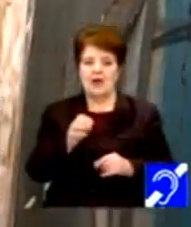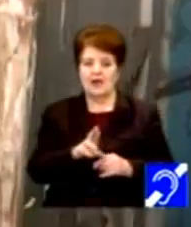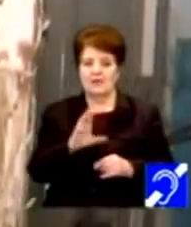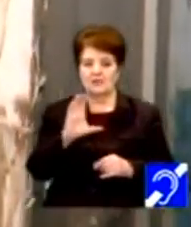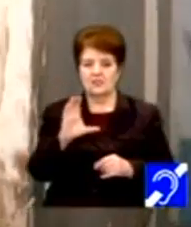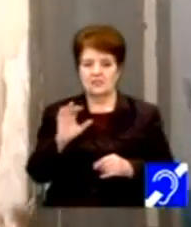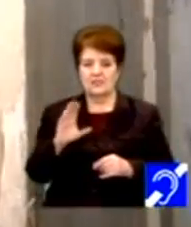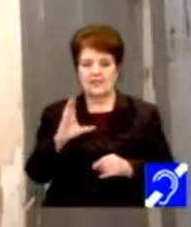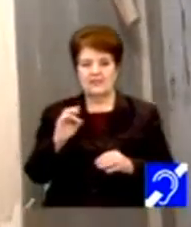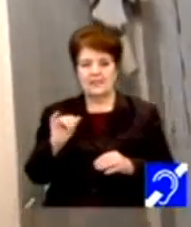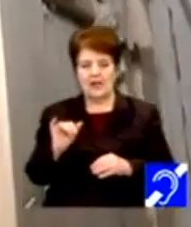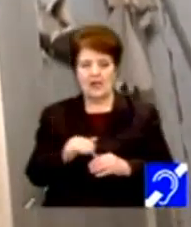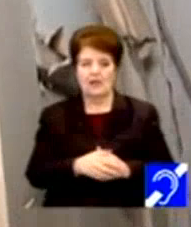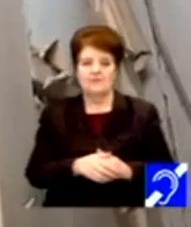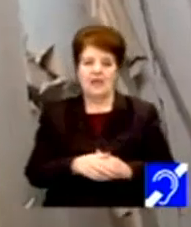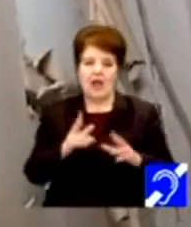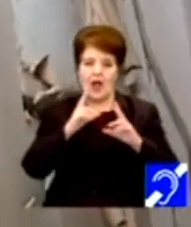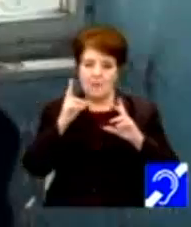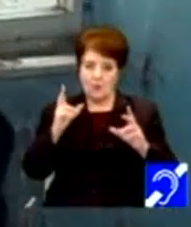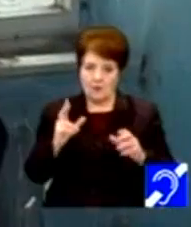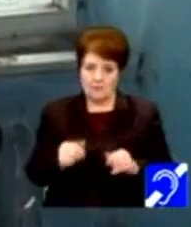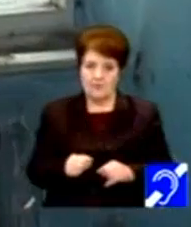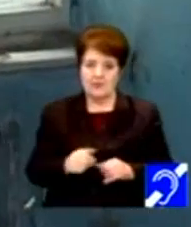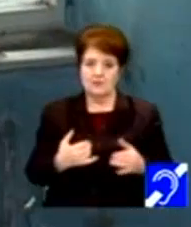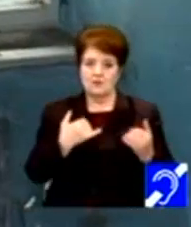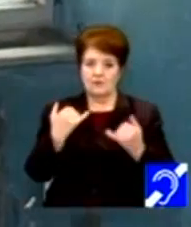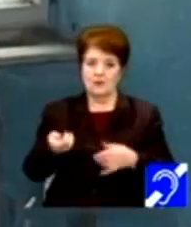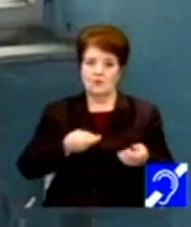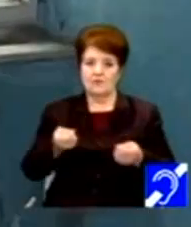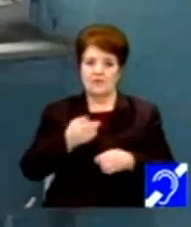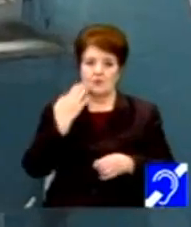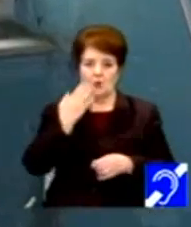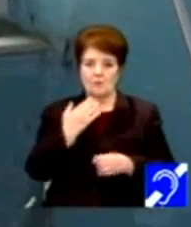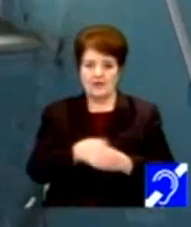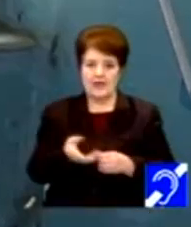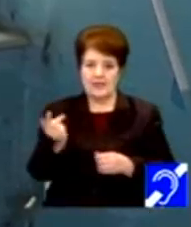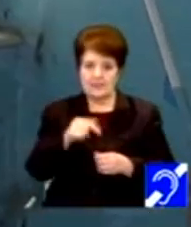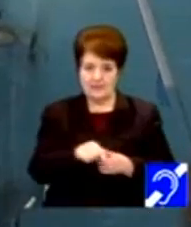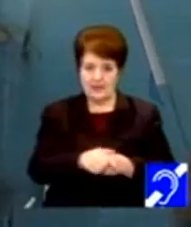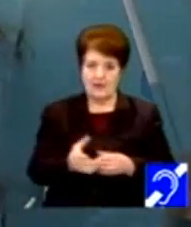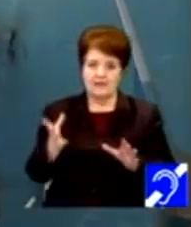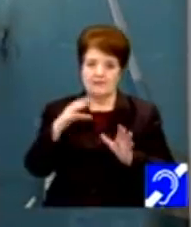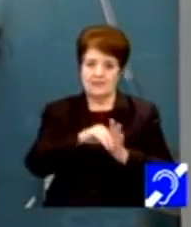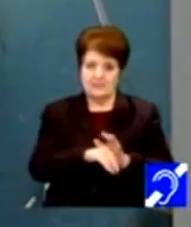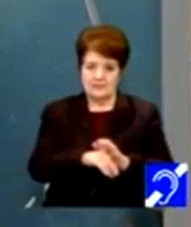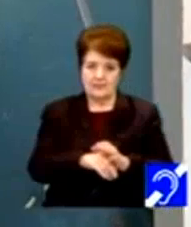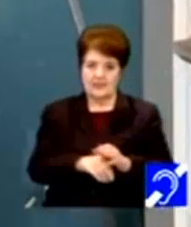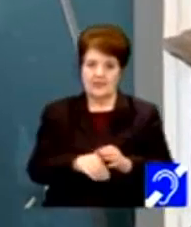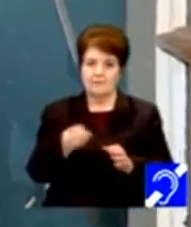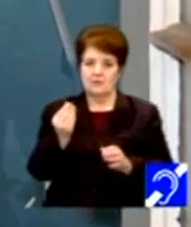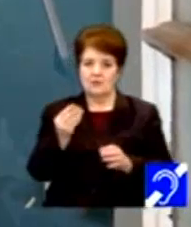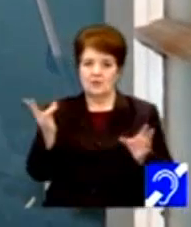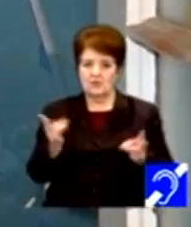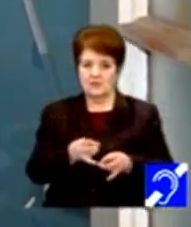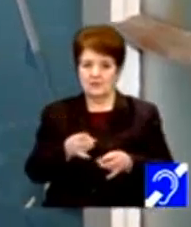oră Ponta a promis și a adoptat hotărârea de Guvernului României de a investi mijloacele